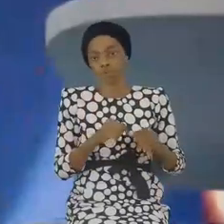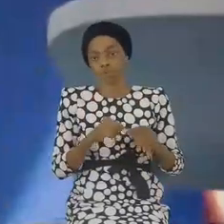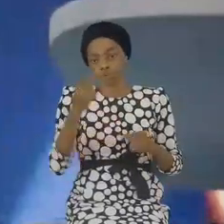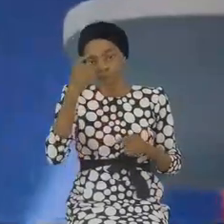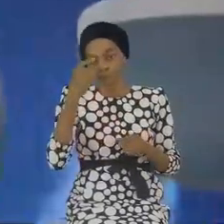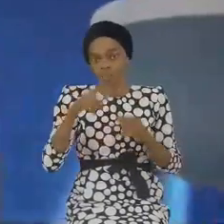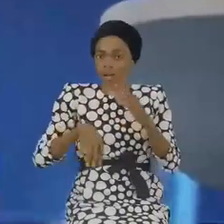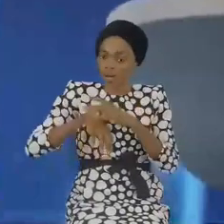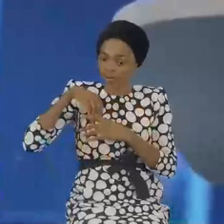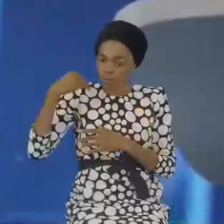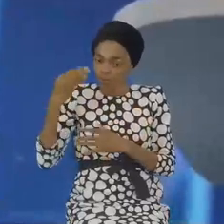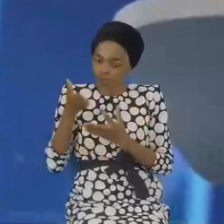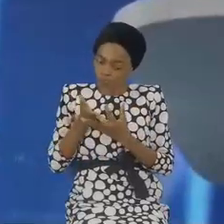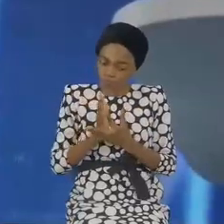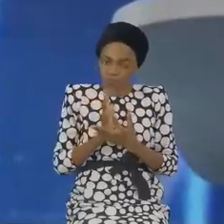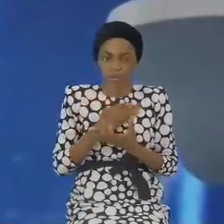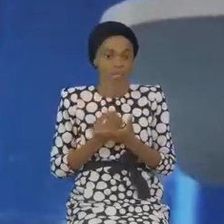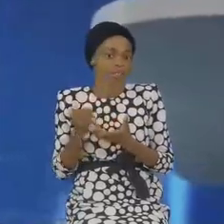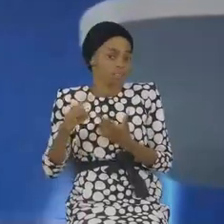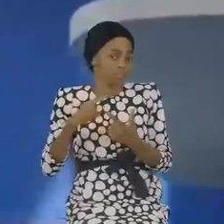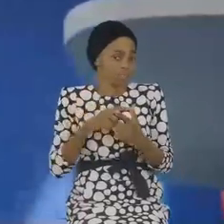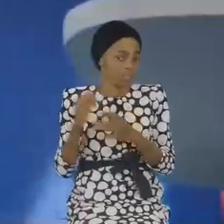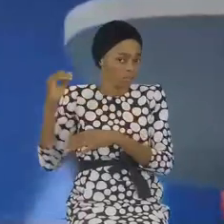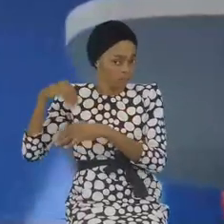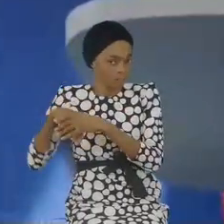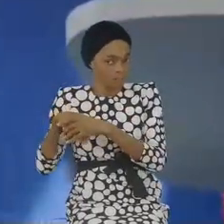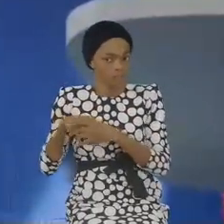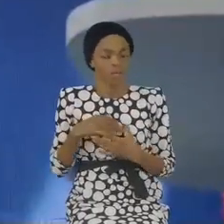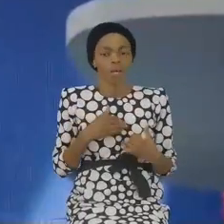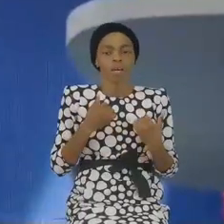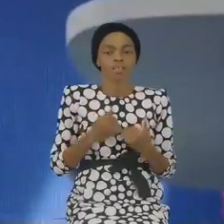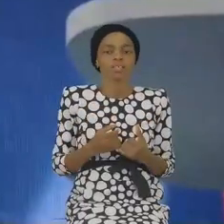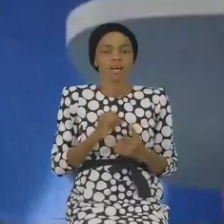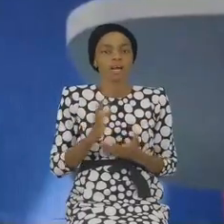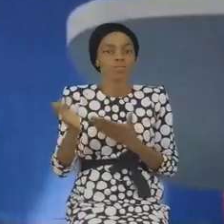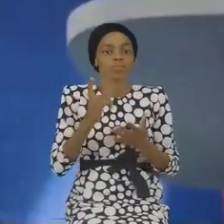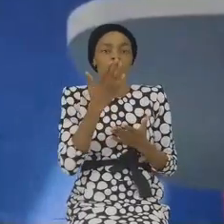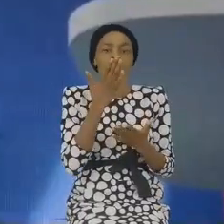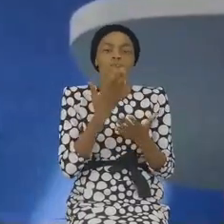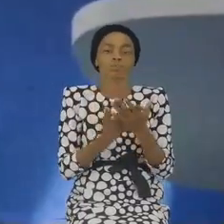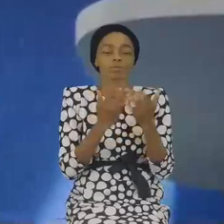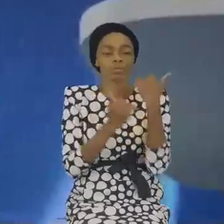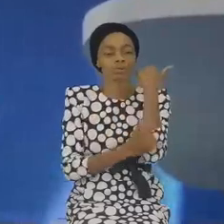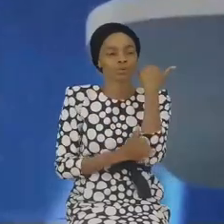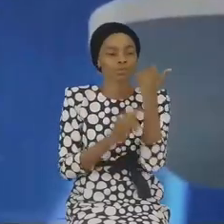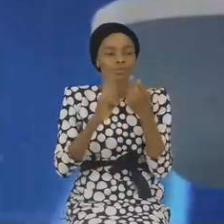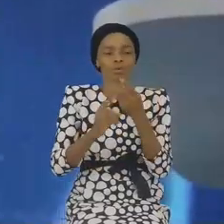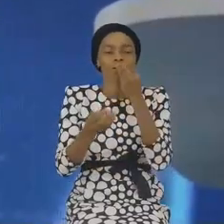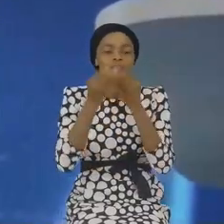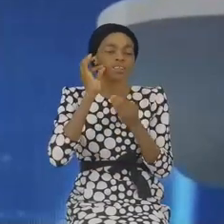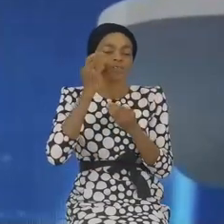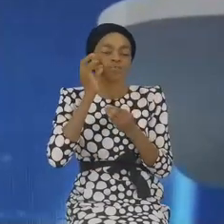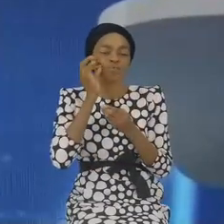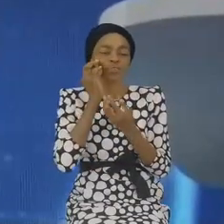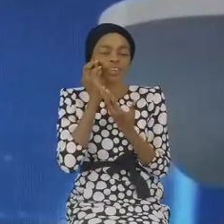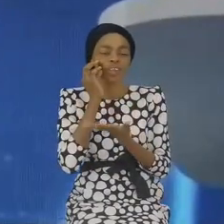à travers et dans. Je vous ai fait venir dans un pays semblable à un verger pour que vous en mangiez les fruits